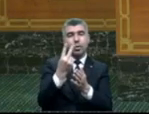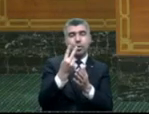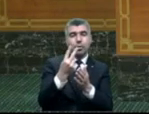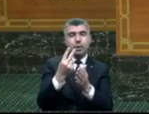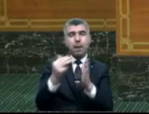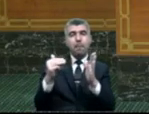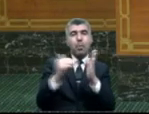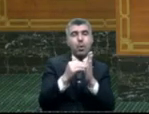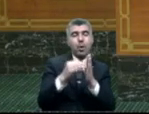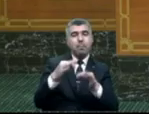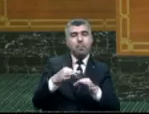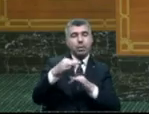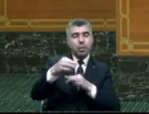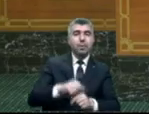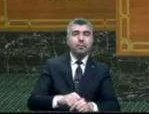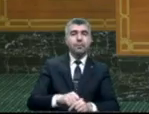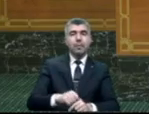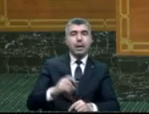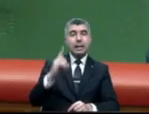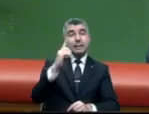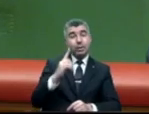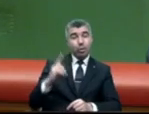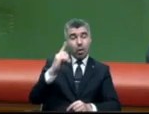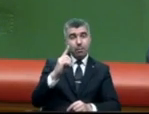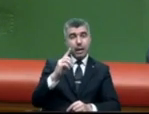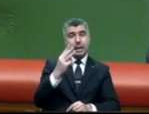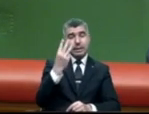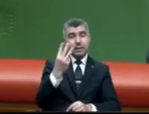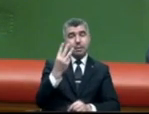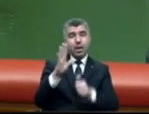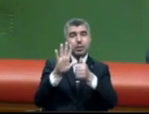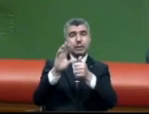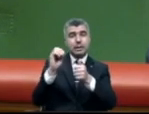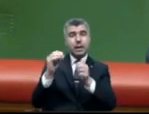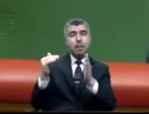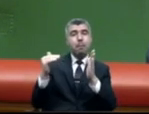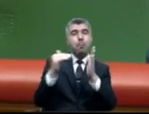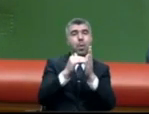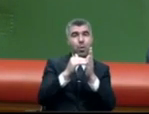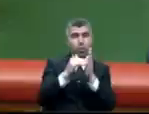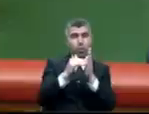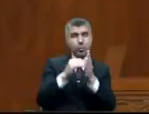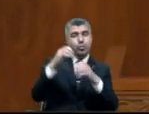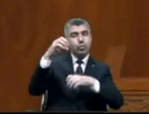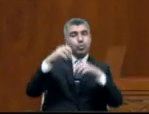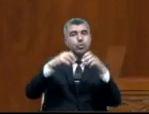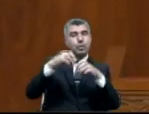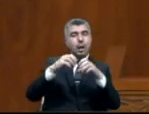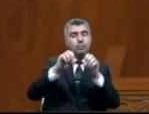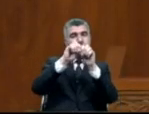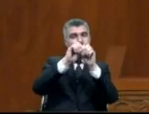تقريبا في هذا من الأول ديال ديسمبر تقريبا 360 مليون ديال متر مكعب اللي دخلت في